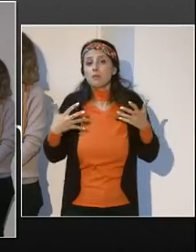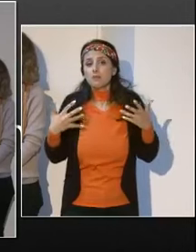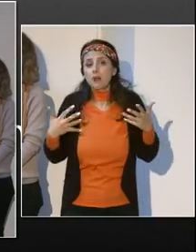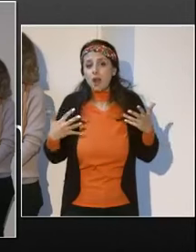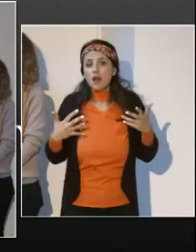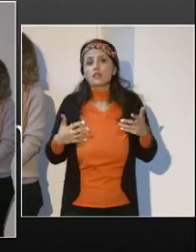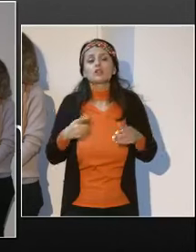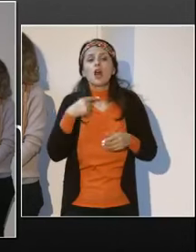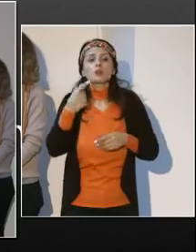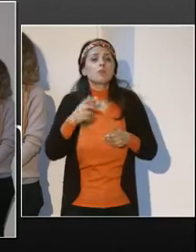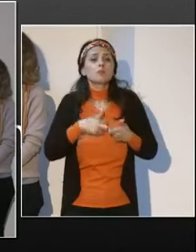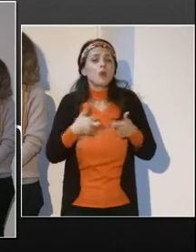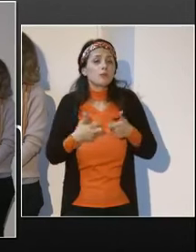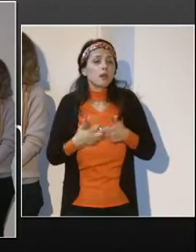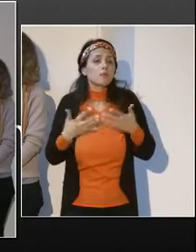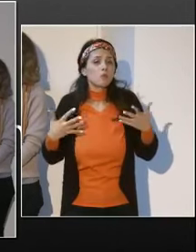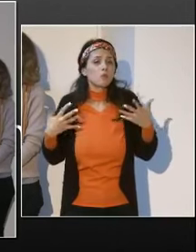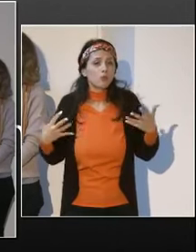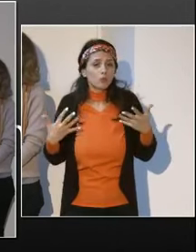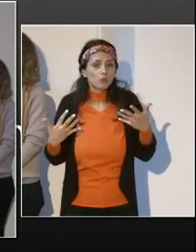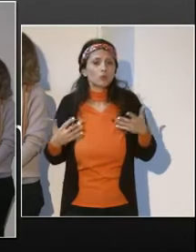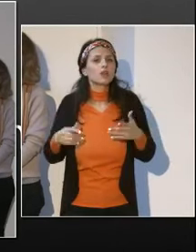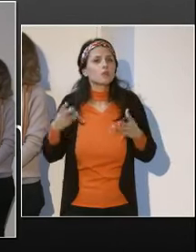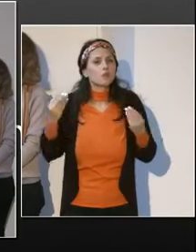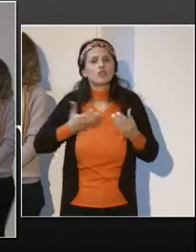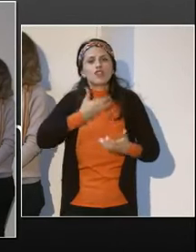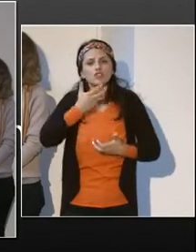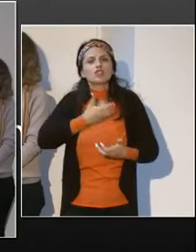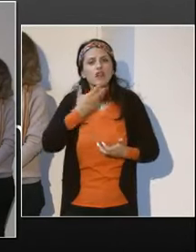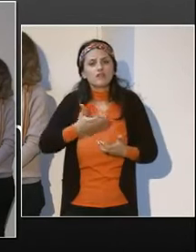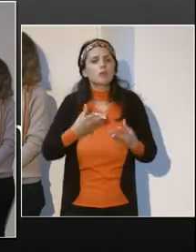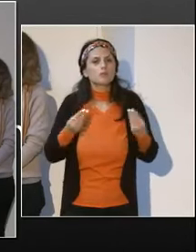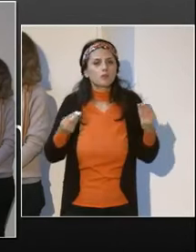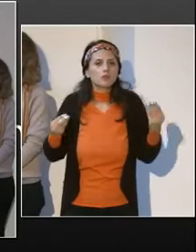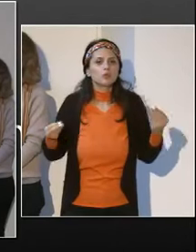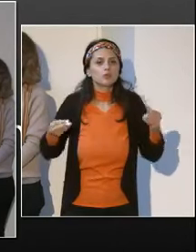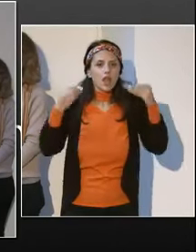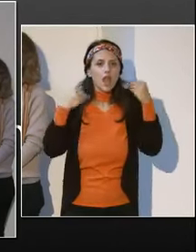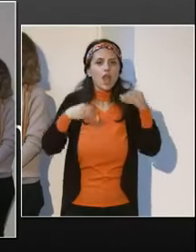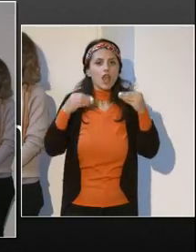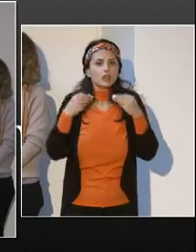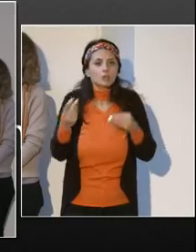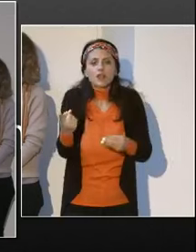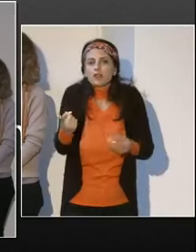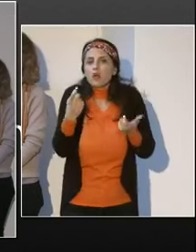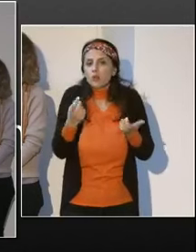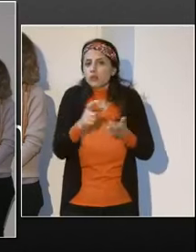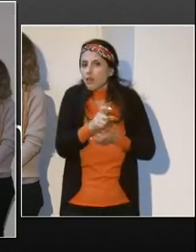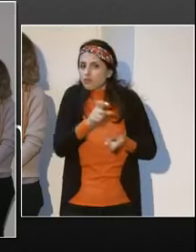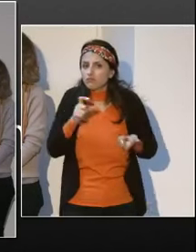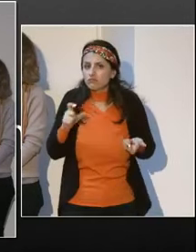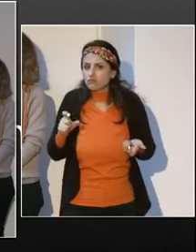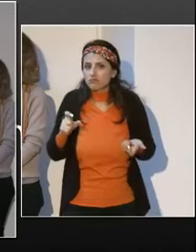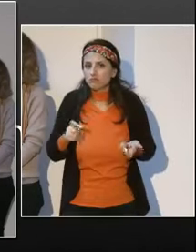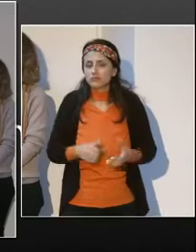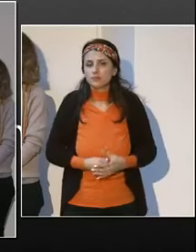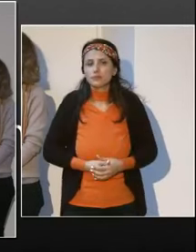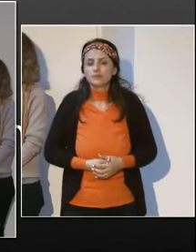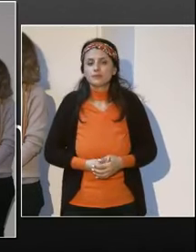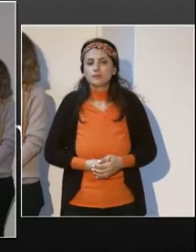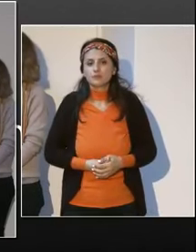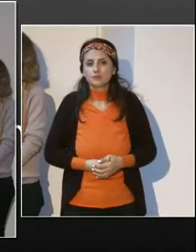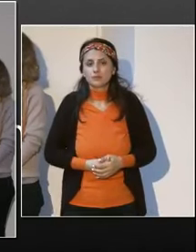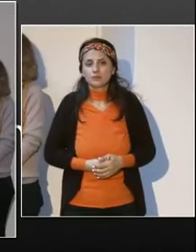parcursul acestui mandat în mai multe conferinte de presa si comunicate explicând cauzele și